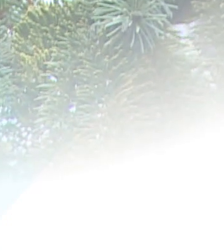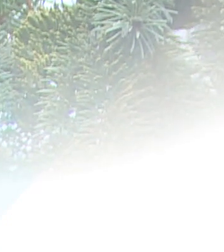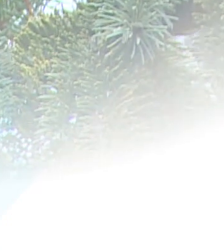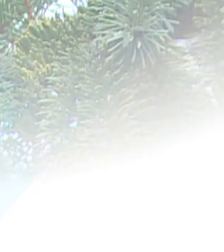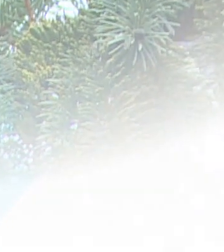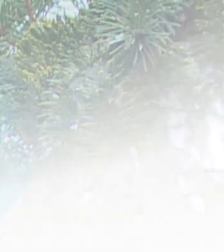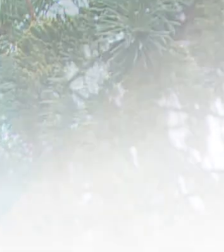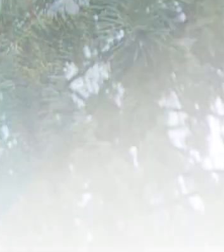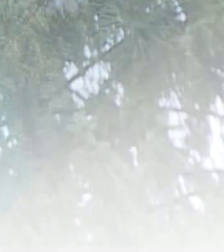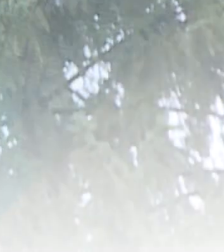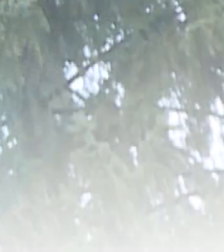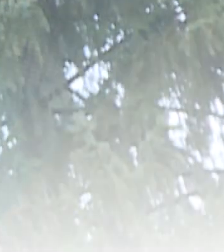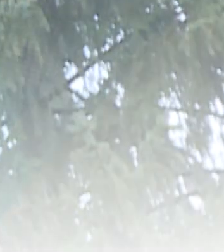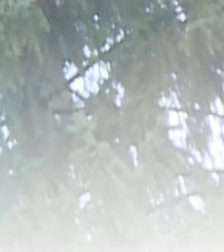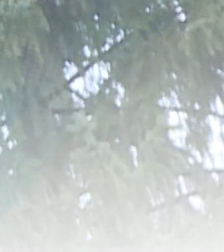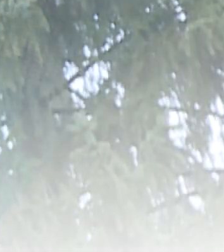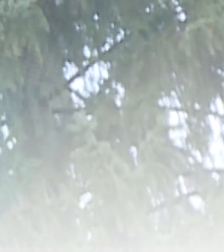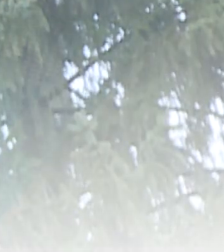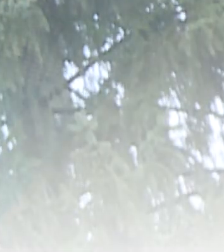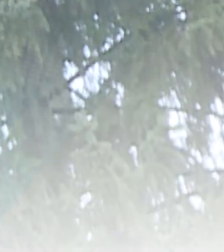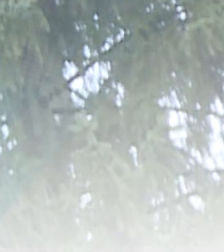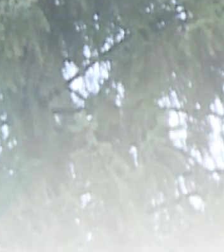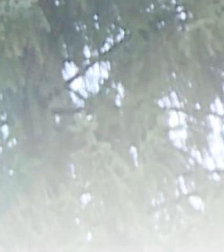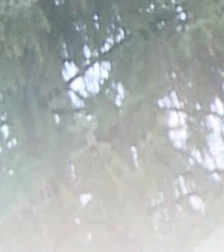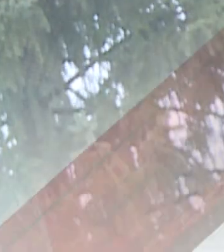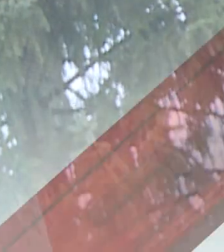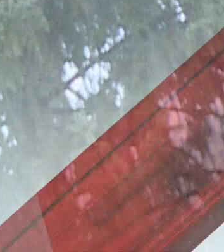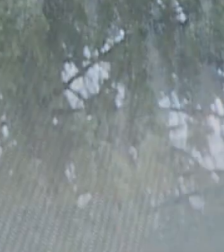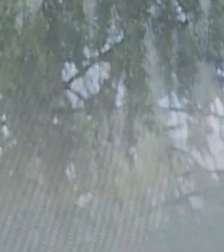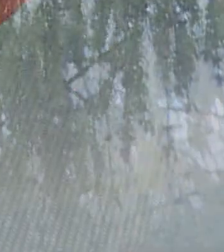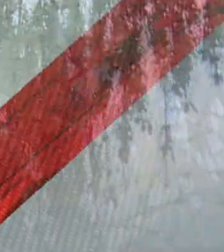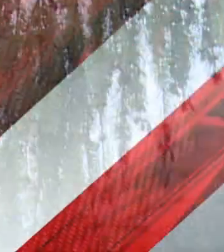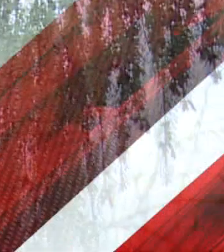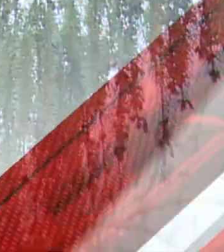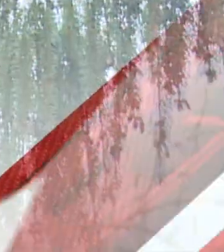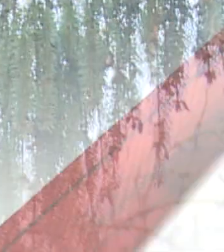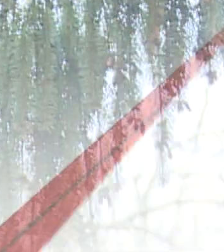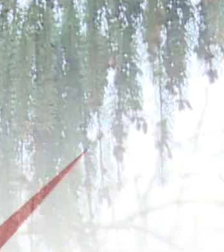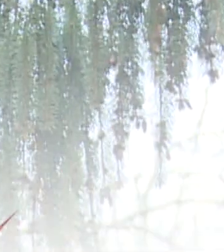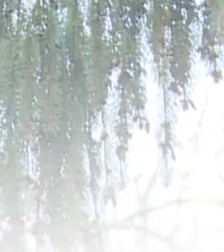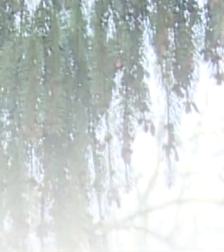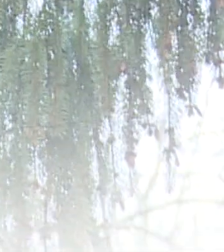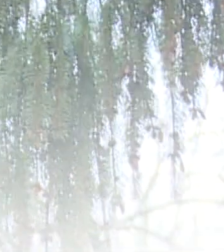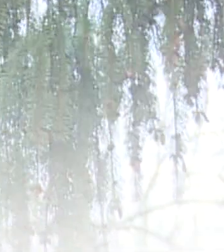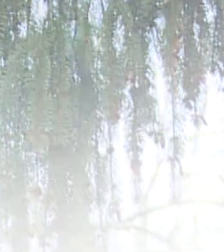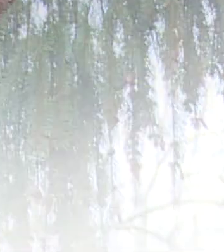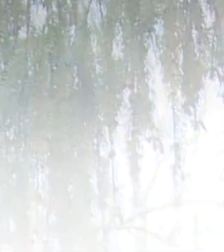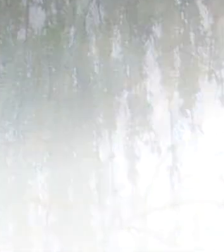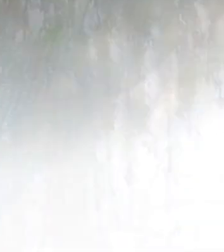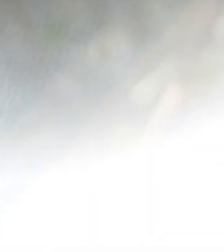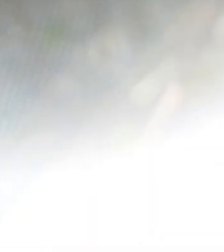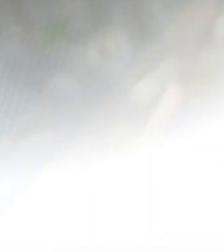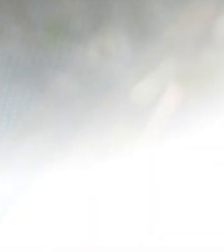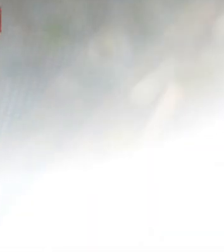геамагнітных хваляванняў. Узыход сонца ў 4 гадзіны 54 хвіліны, захад у